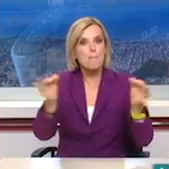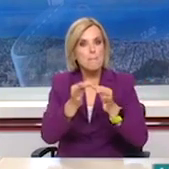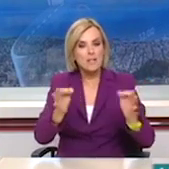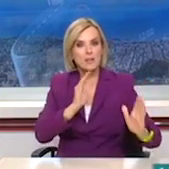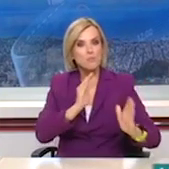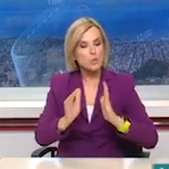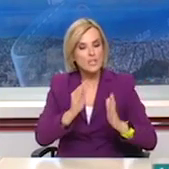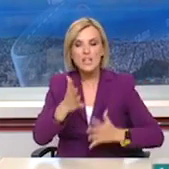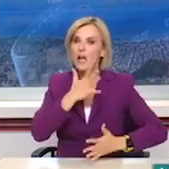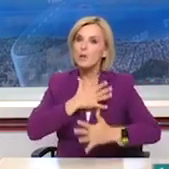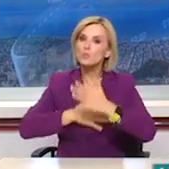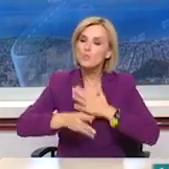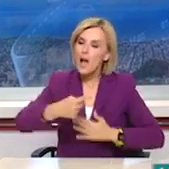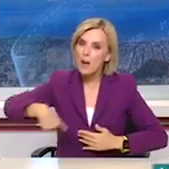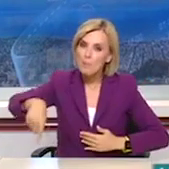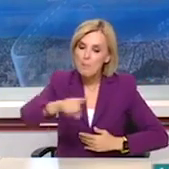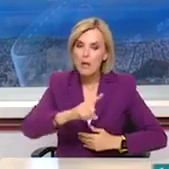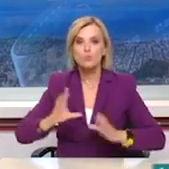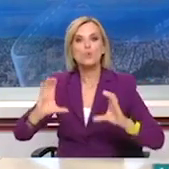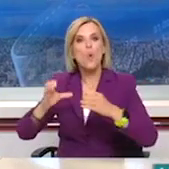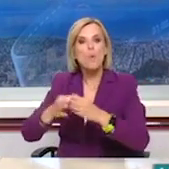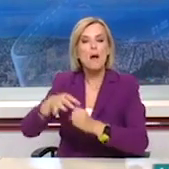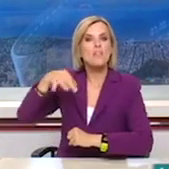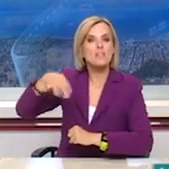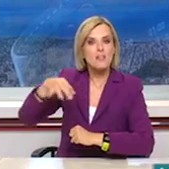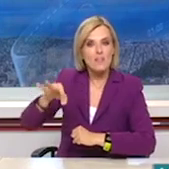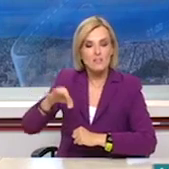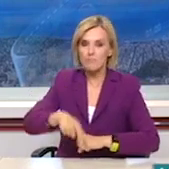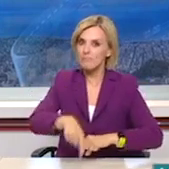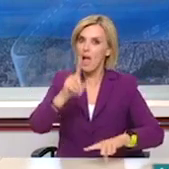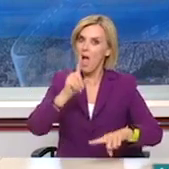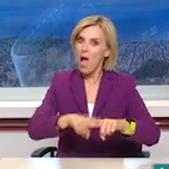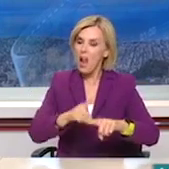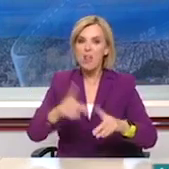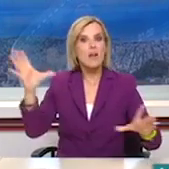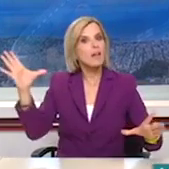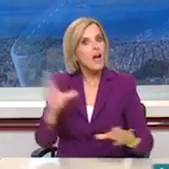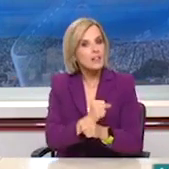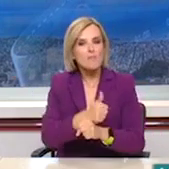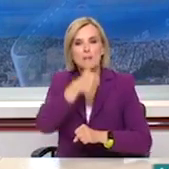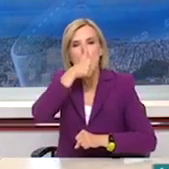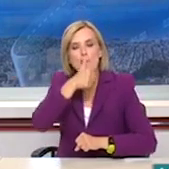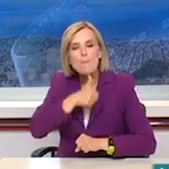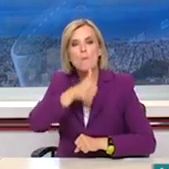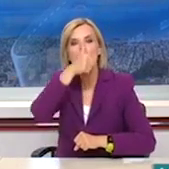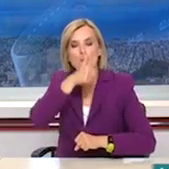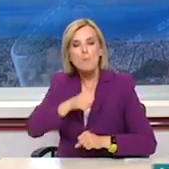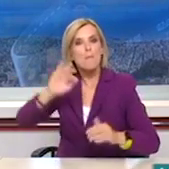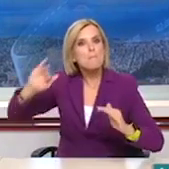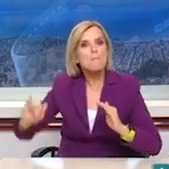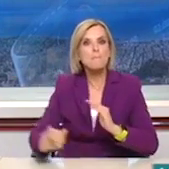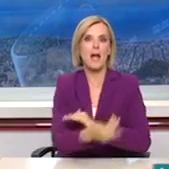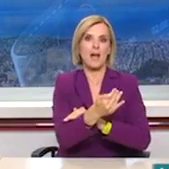για τους αγαπημένους μας, για τις ευπαθείς ομάδες. Η πατρίδα μας κατάφερε με την υπομονή όλων μας να περάσει αυτή την πρώτη φάση του